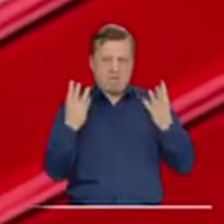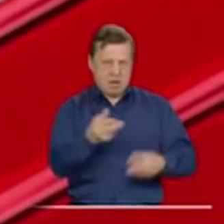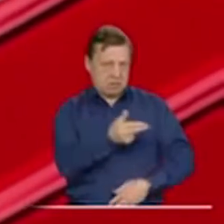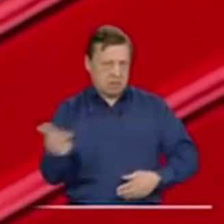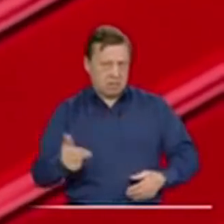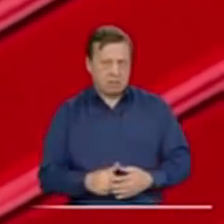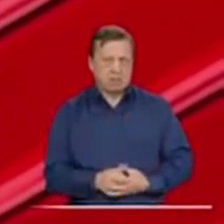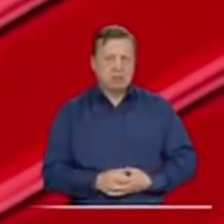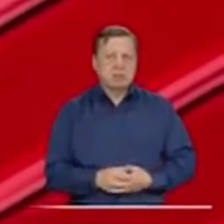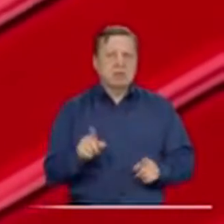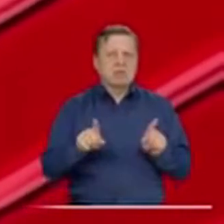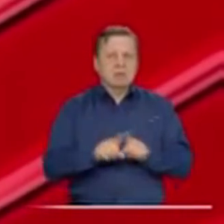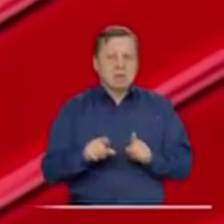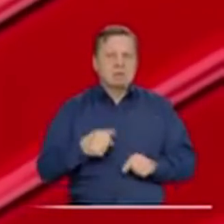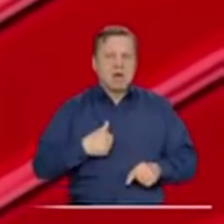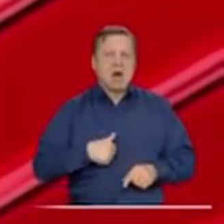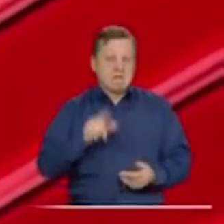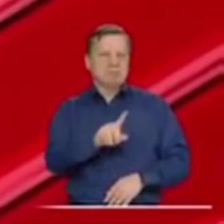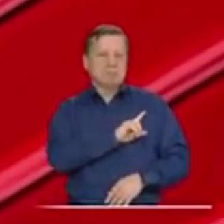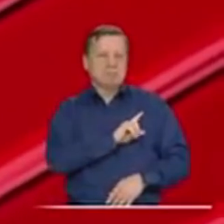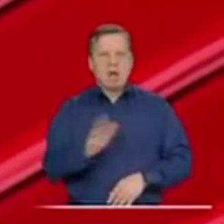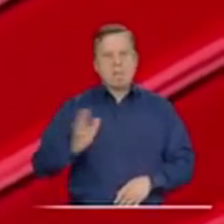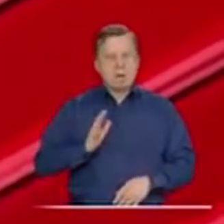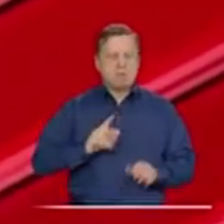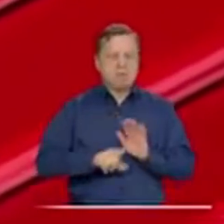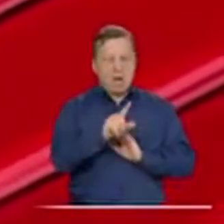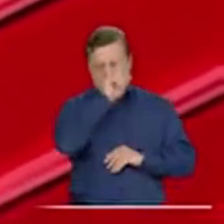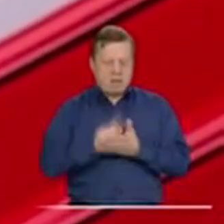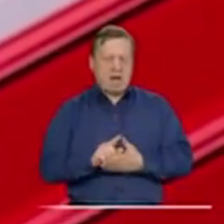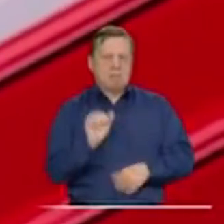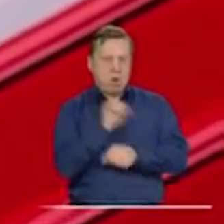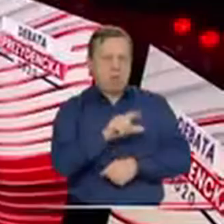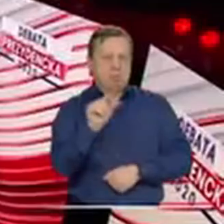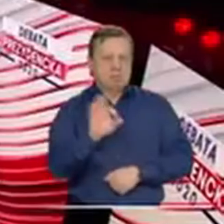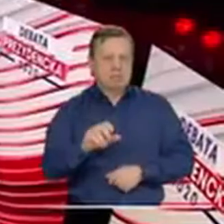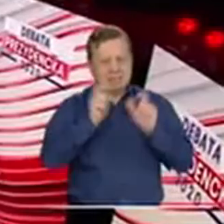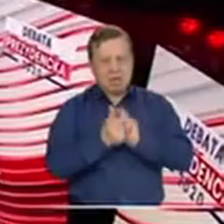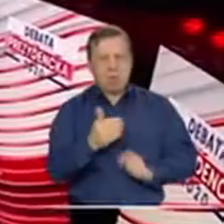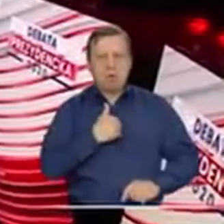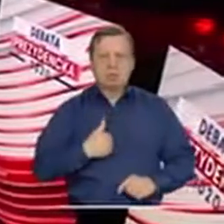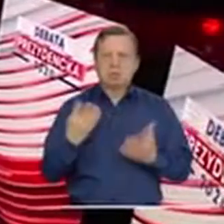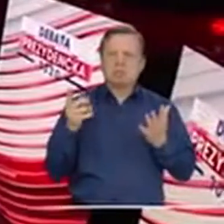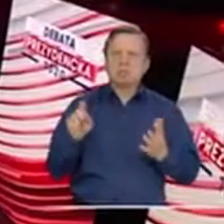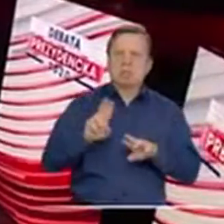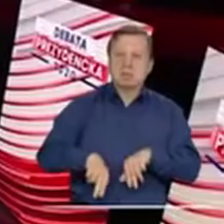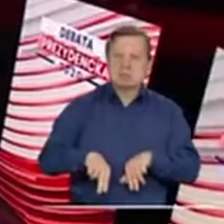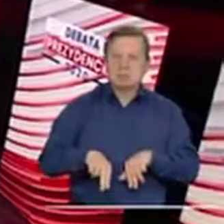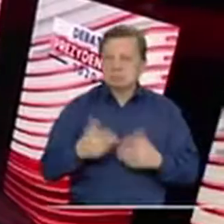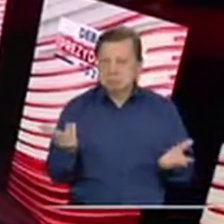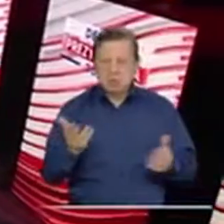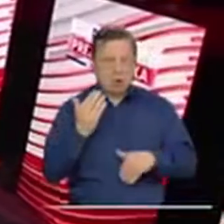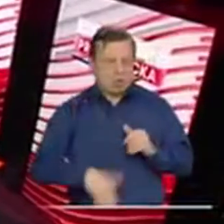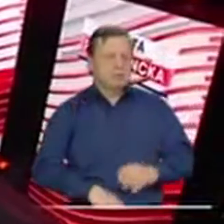i przede wszystkim wygrałam z Jarosławem Kaczyńskim we wszystkich dziedzinach. Zostało 9 sekund, ale rozumiem, że to już koniec